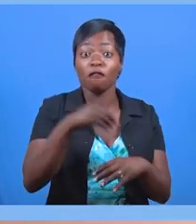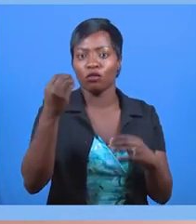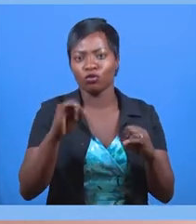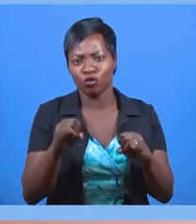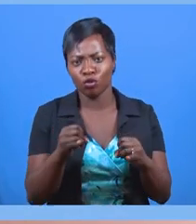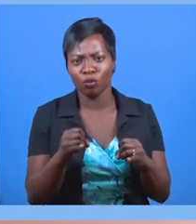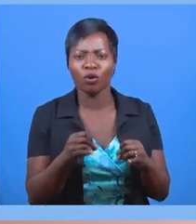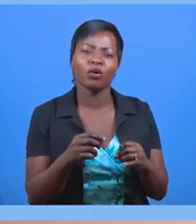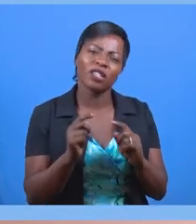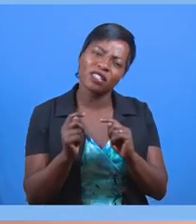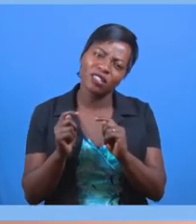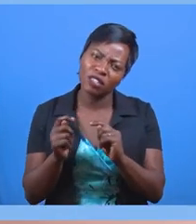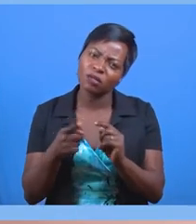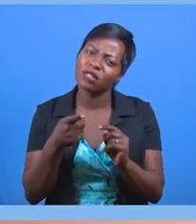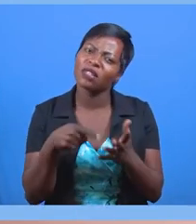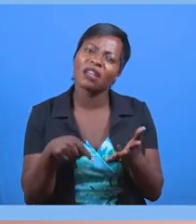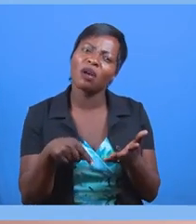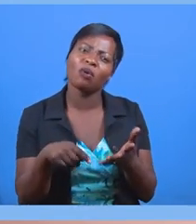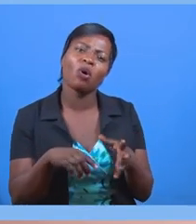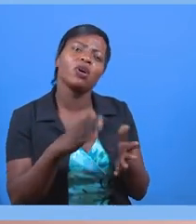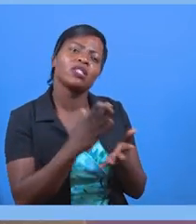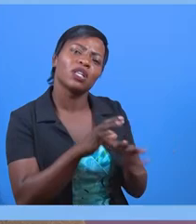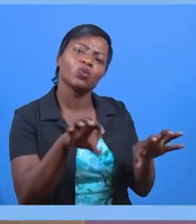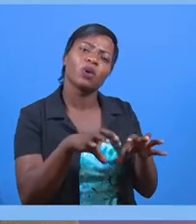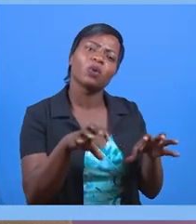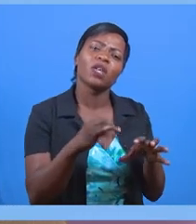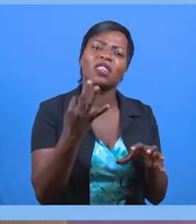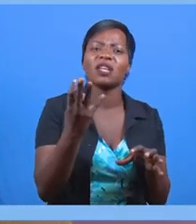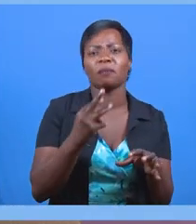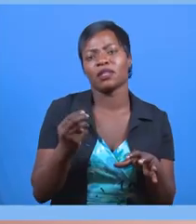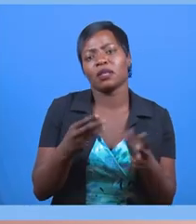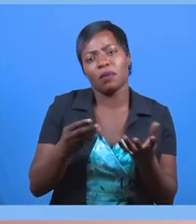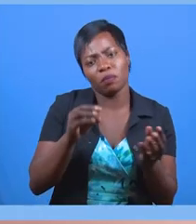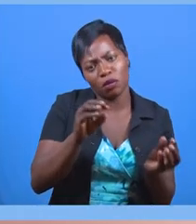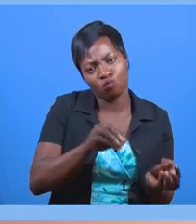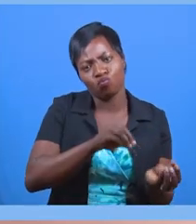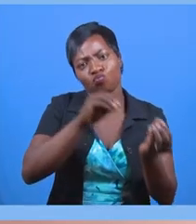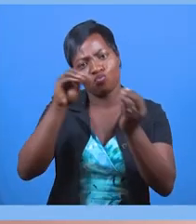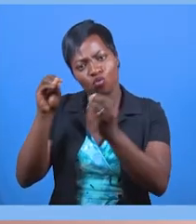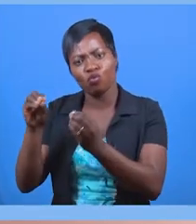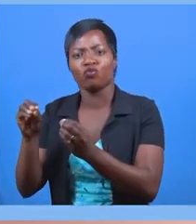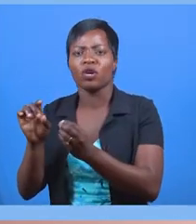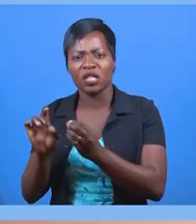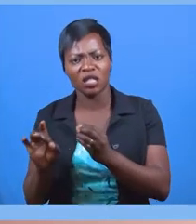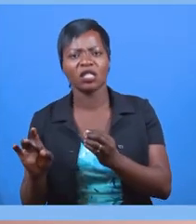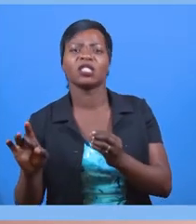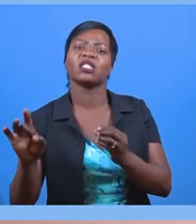ko nhai bamudiki mane mwedzi mutatu muchishanda madii kutsvaga wenyu imba yamunono roja ya